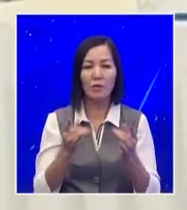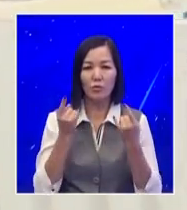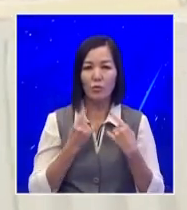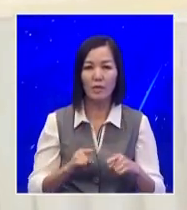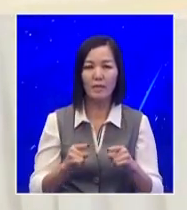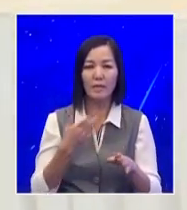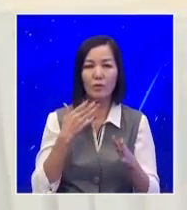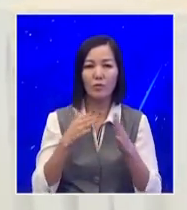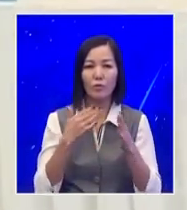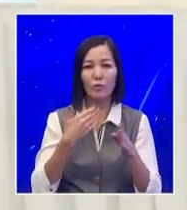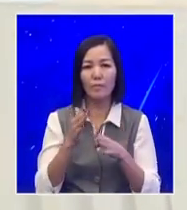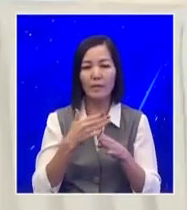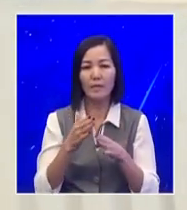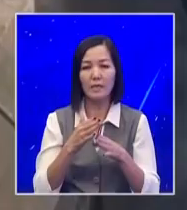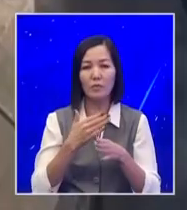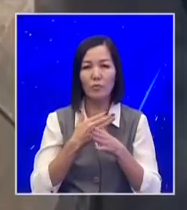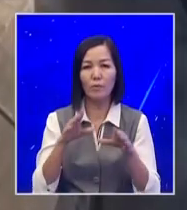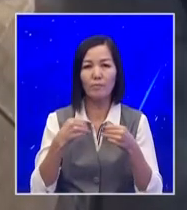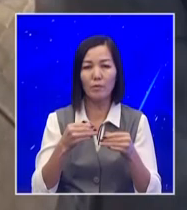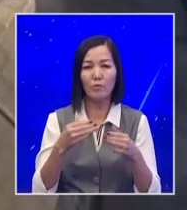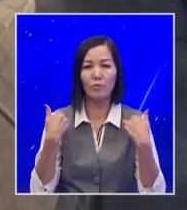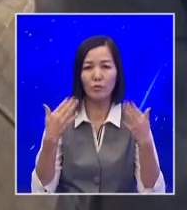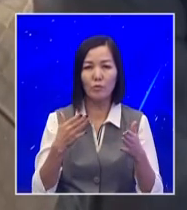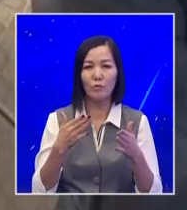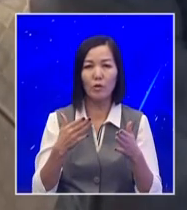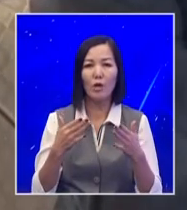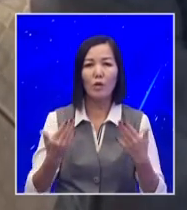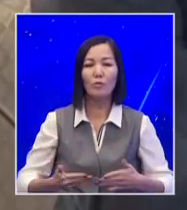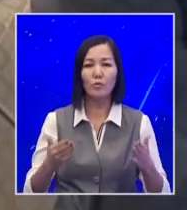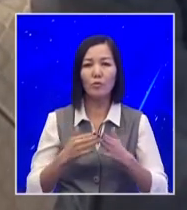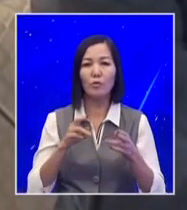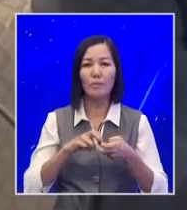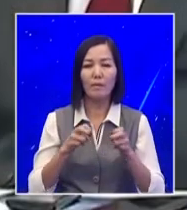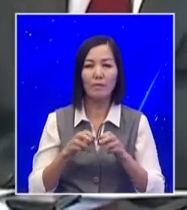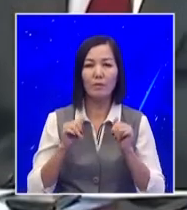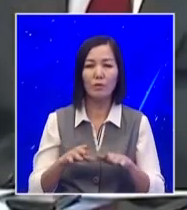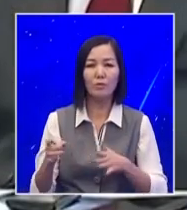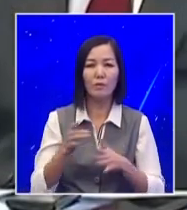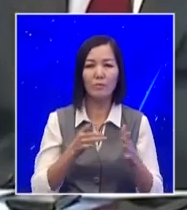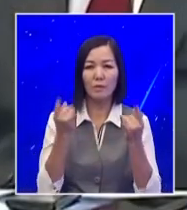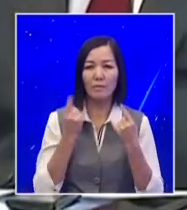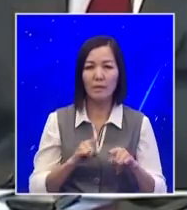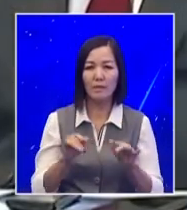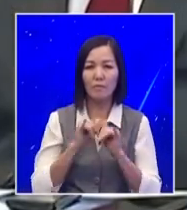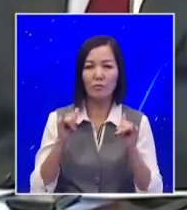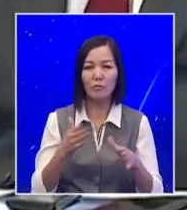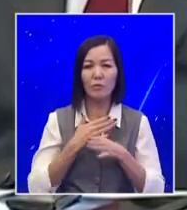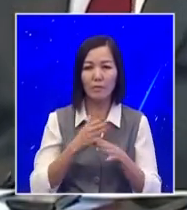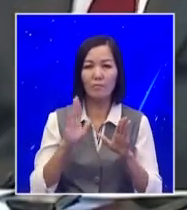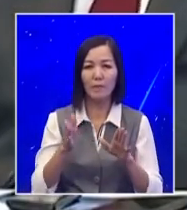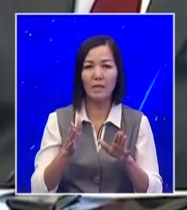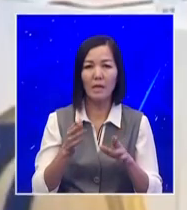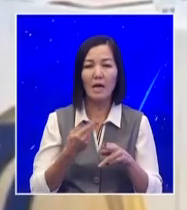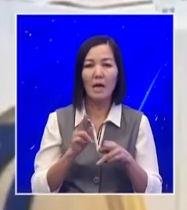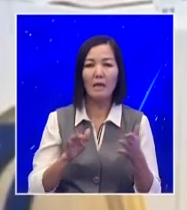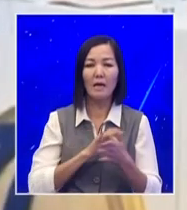болғандардың ипотекасын субсидиялауды да ұсынып отыр. Осылайша тұрғын үй мәселесін шешу республикадағы демографиялық өсуге оң серпін